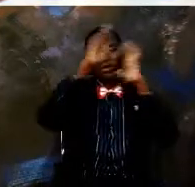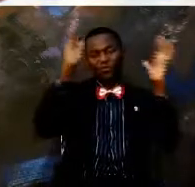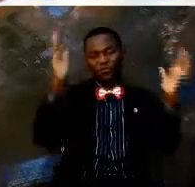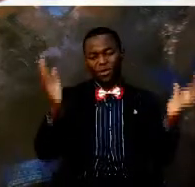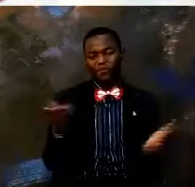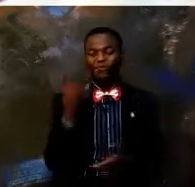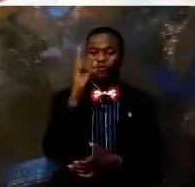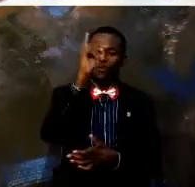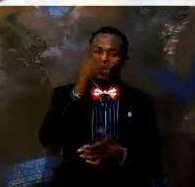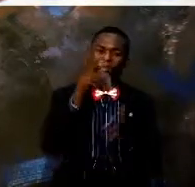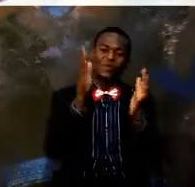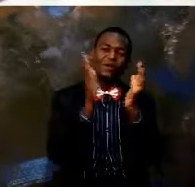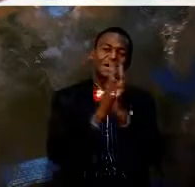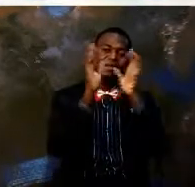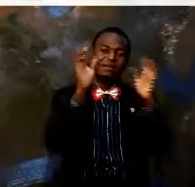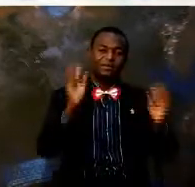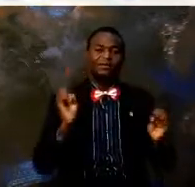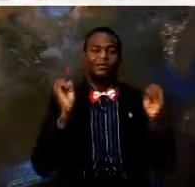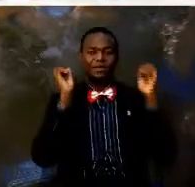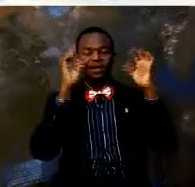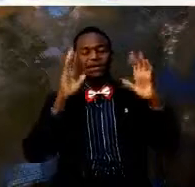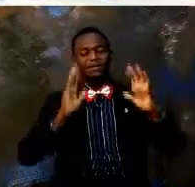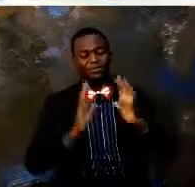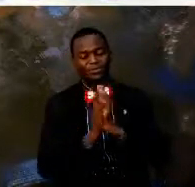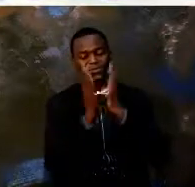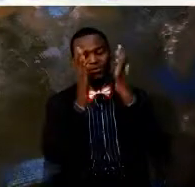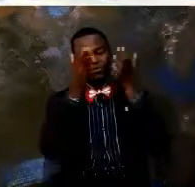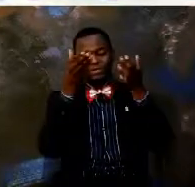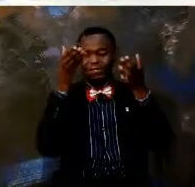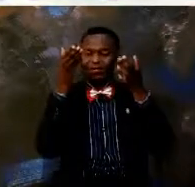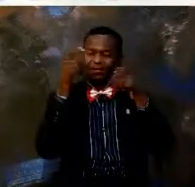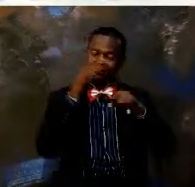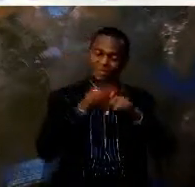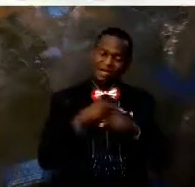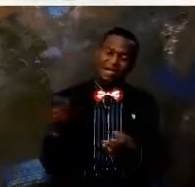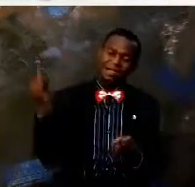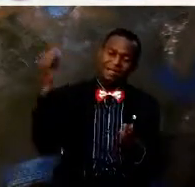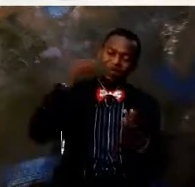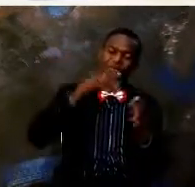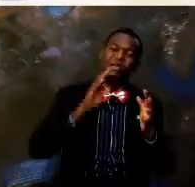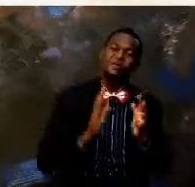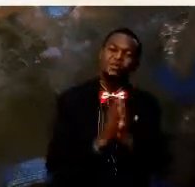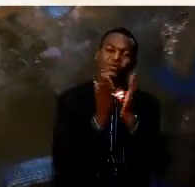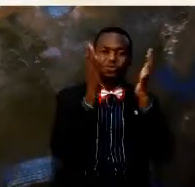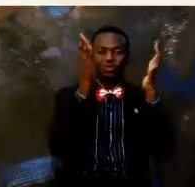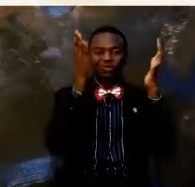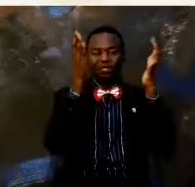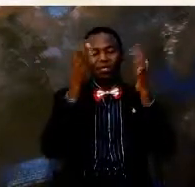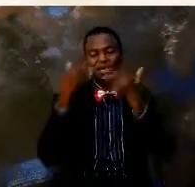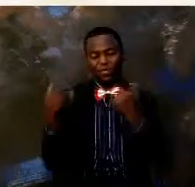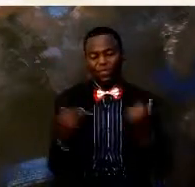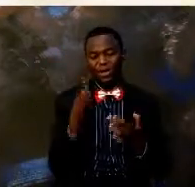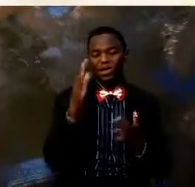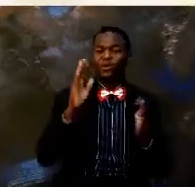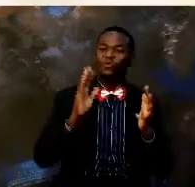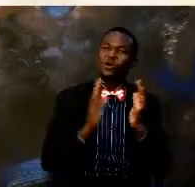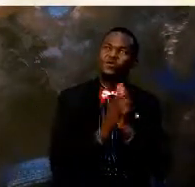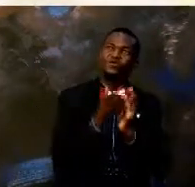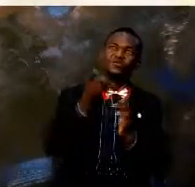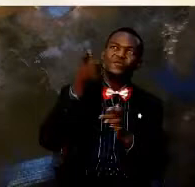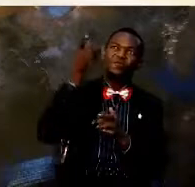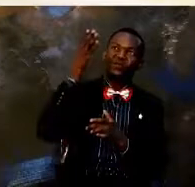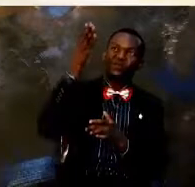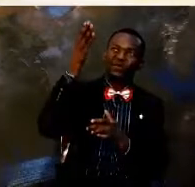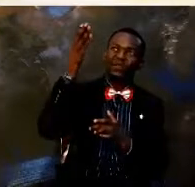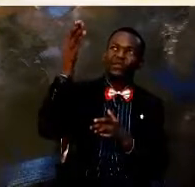kuwako. Haleluya. Nitukuze, saa imekuja. Mtukuze mwanao kwa utukufu ule